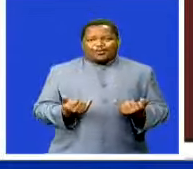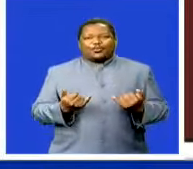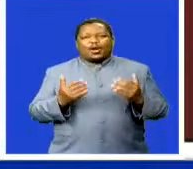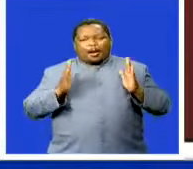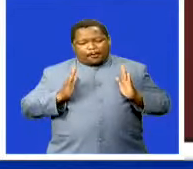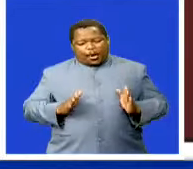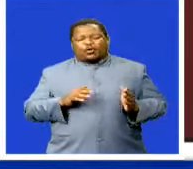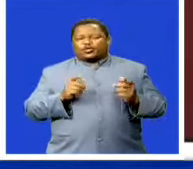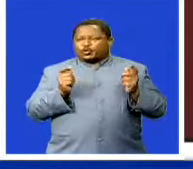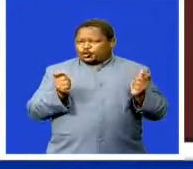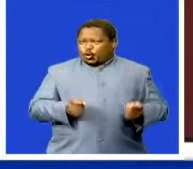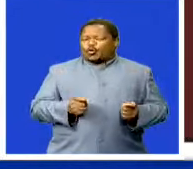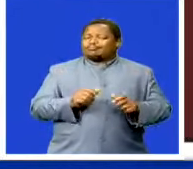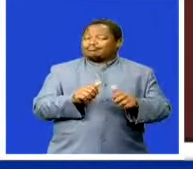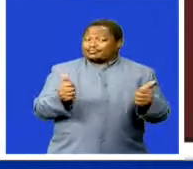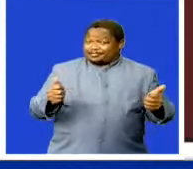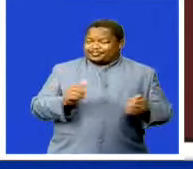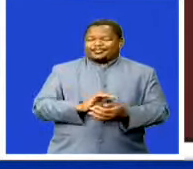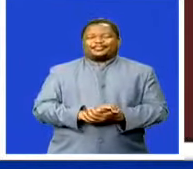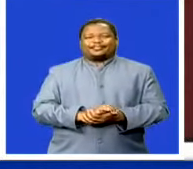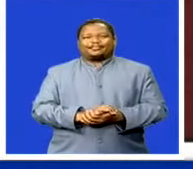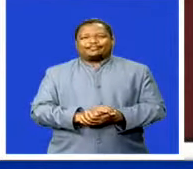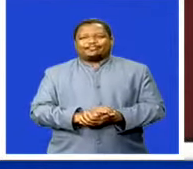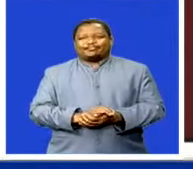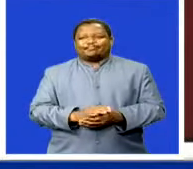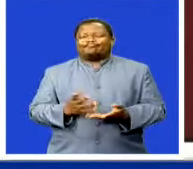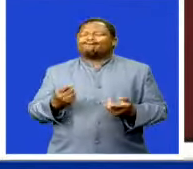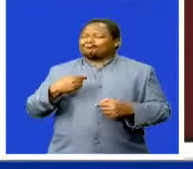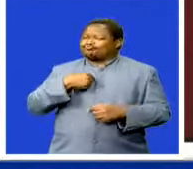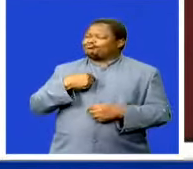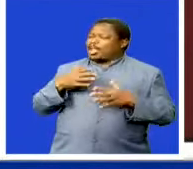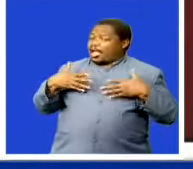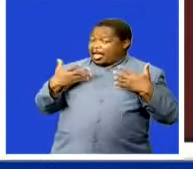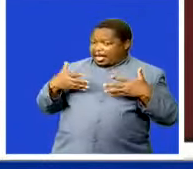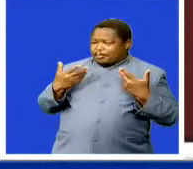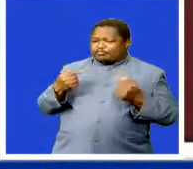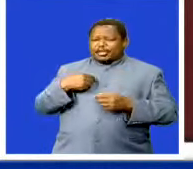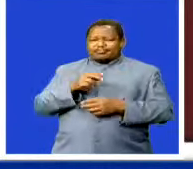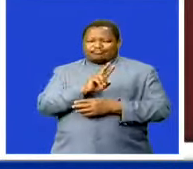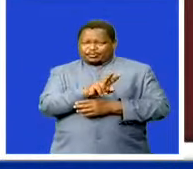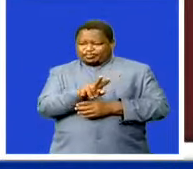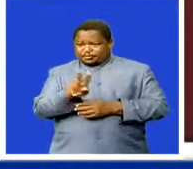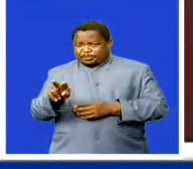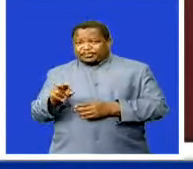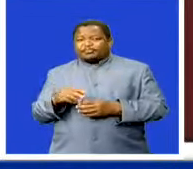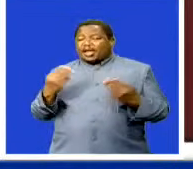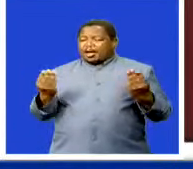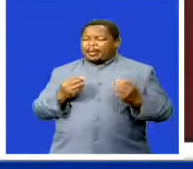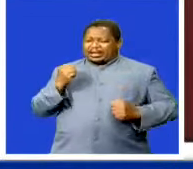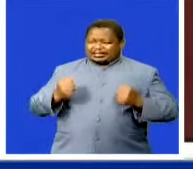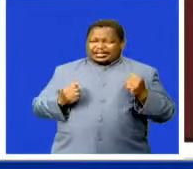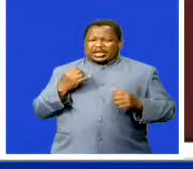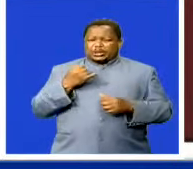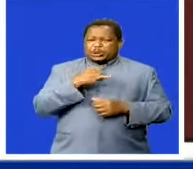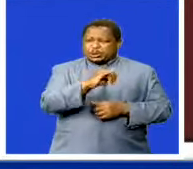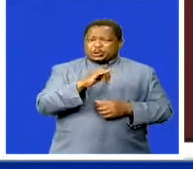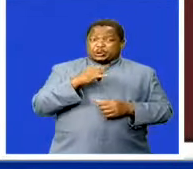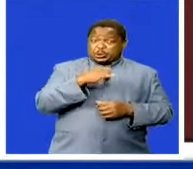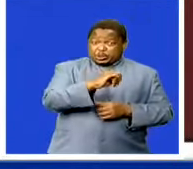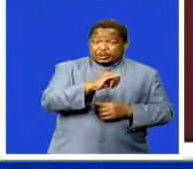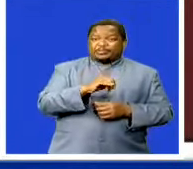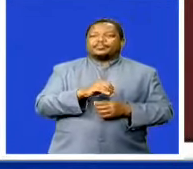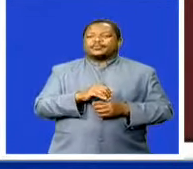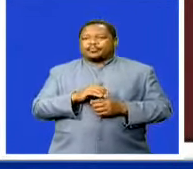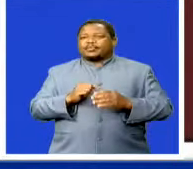kakhulu and we are happy with our top athletes especially lawa la under sponsorship ka yoga lafake